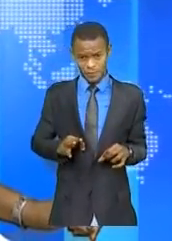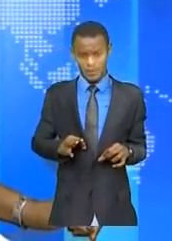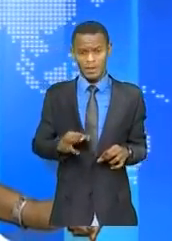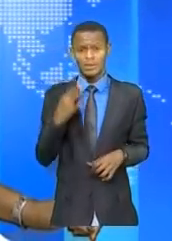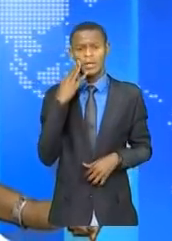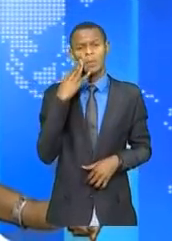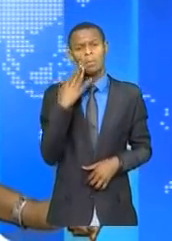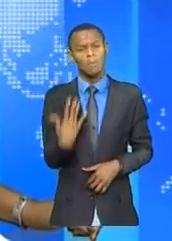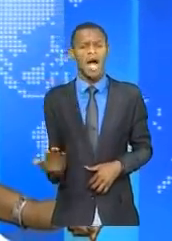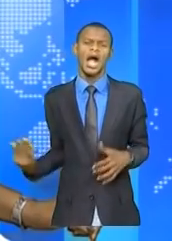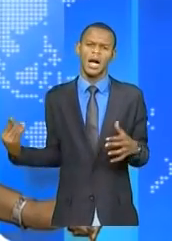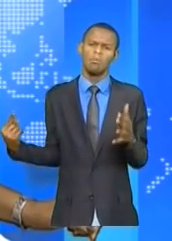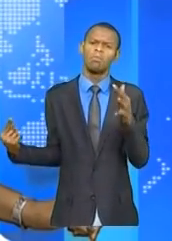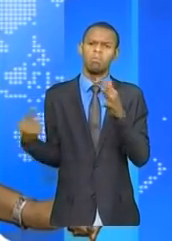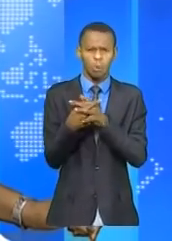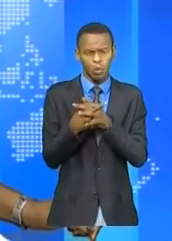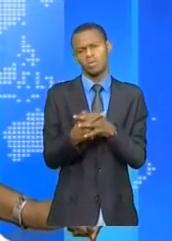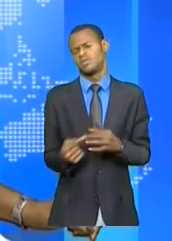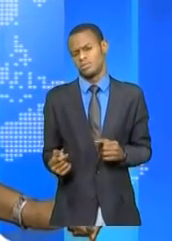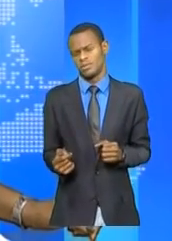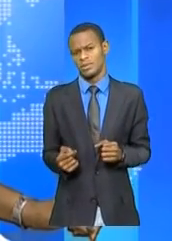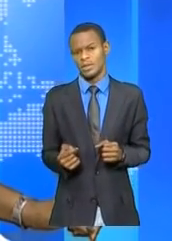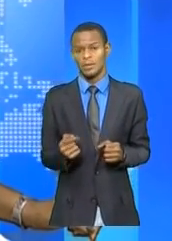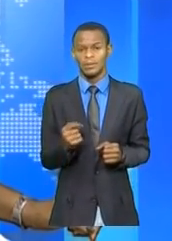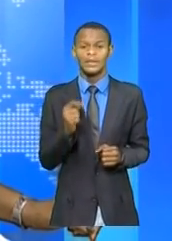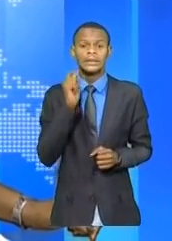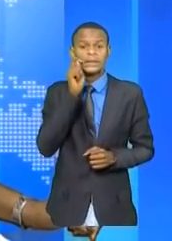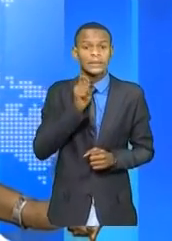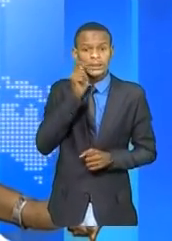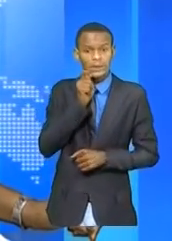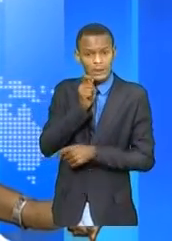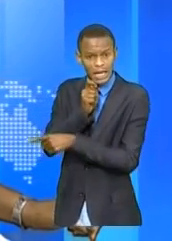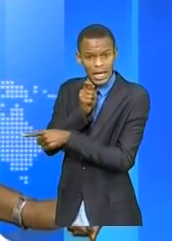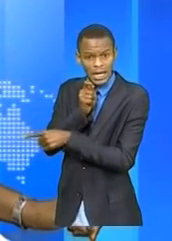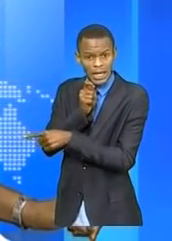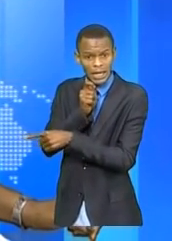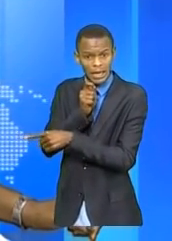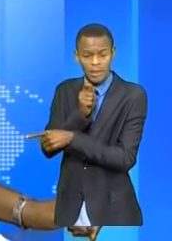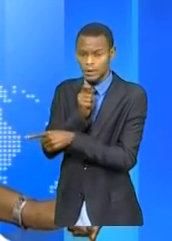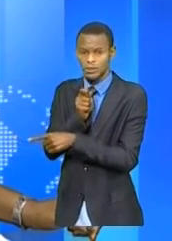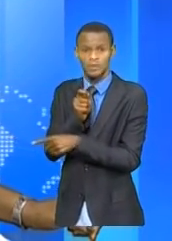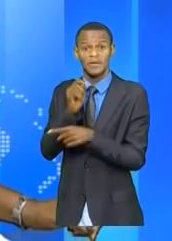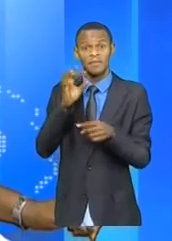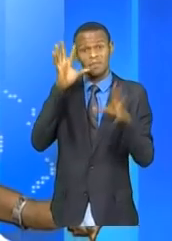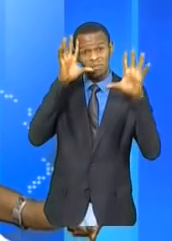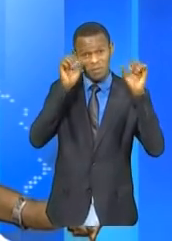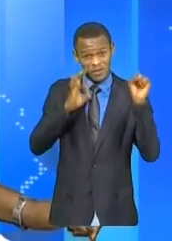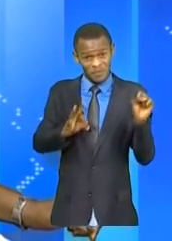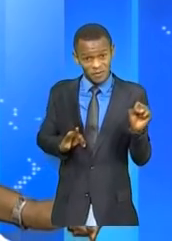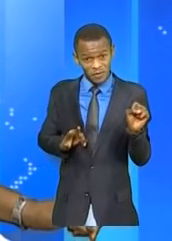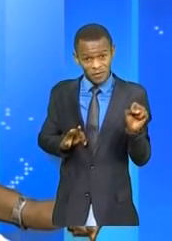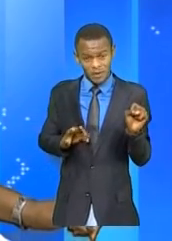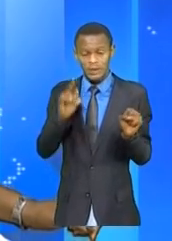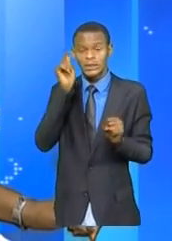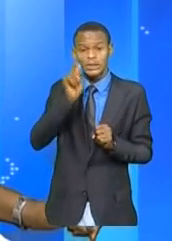deuil. L'élu national de Kabeya Kamwanga s'était éteinte dernièrement en Afrique du Sud. Et Jenny Chika Wamulumba,